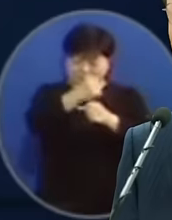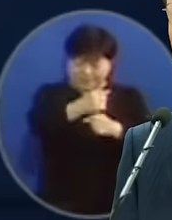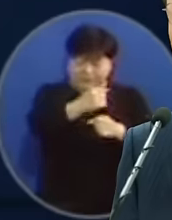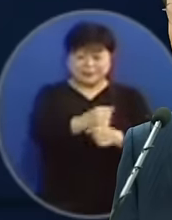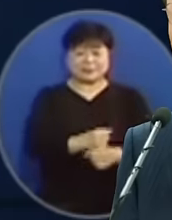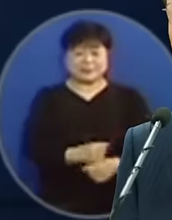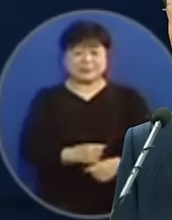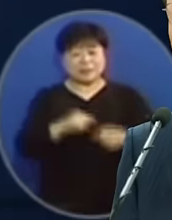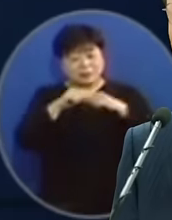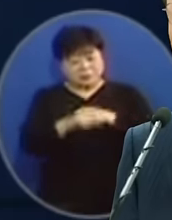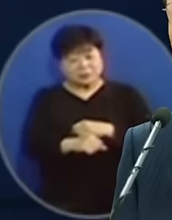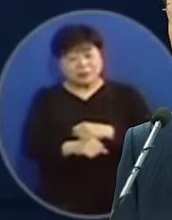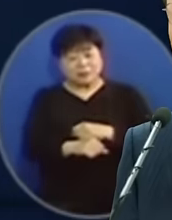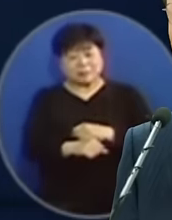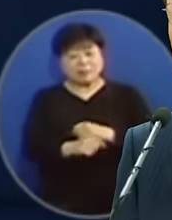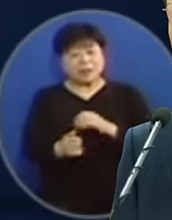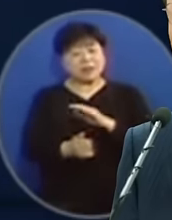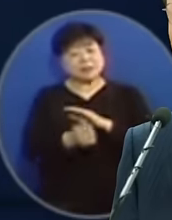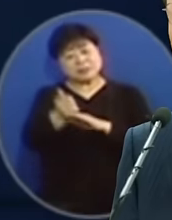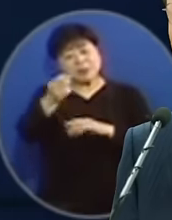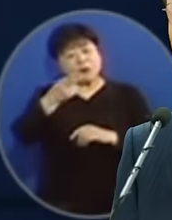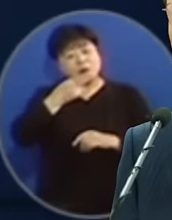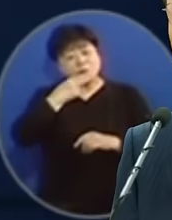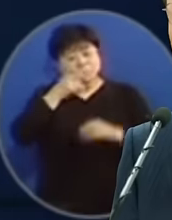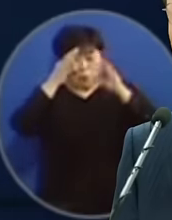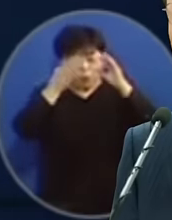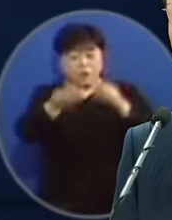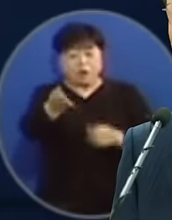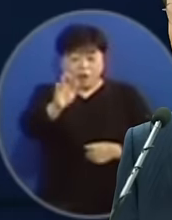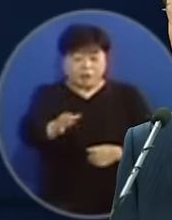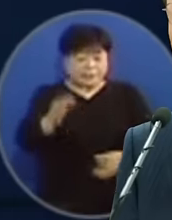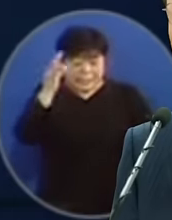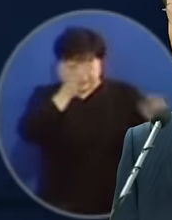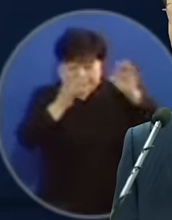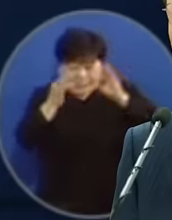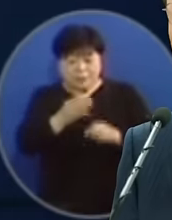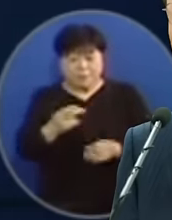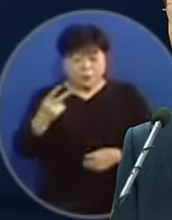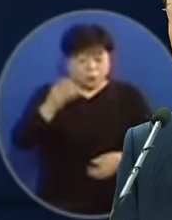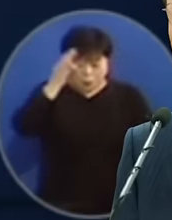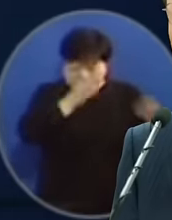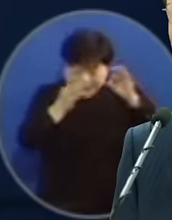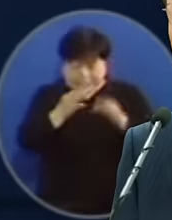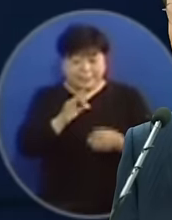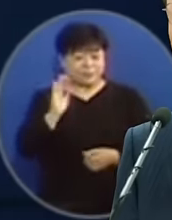너무 절망스러워 도저히 희망과 소망이 없어 보일지라도 찾아보고